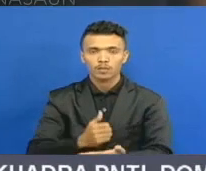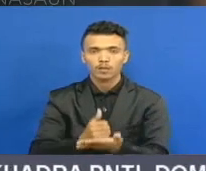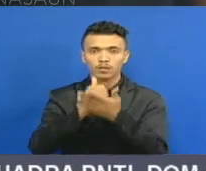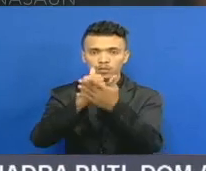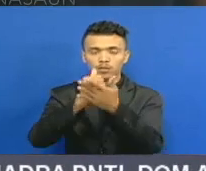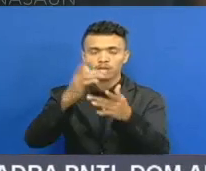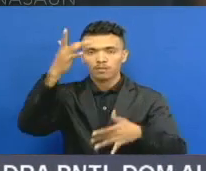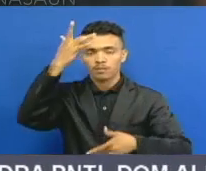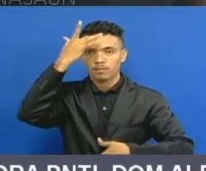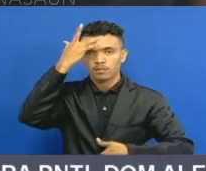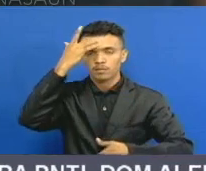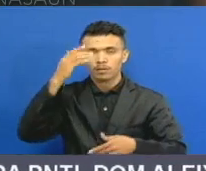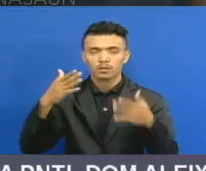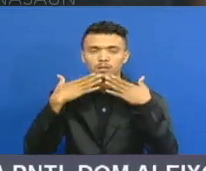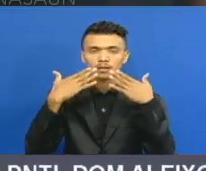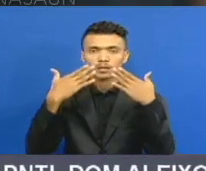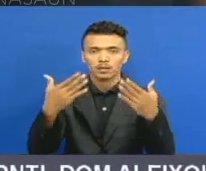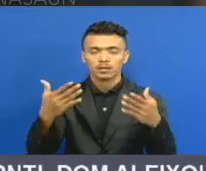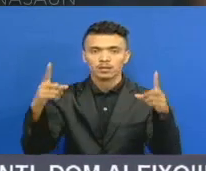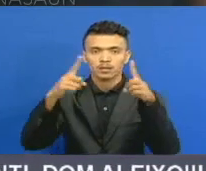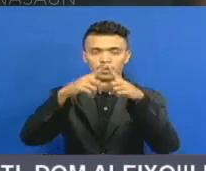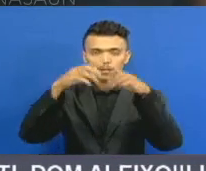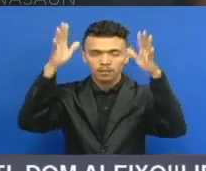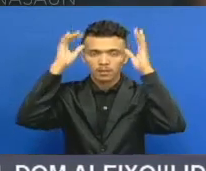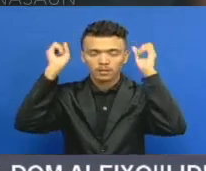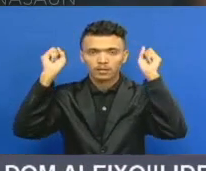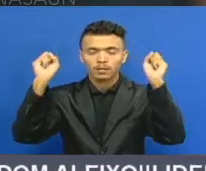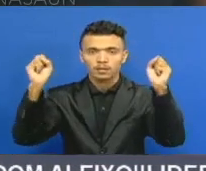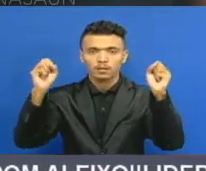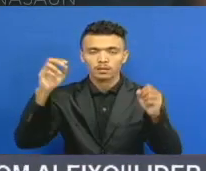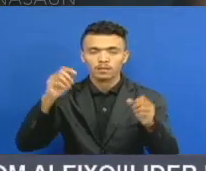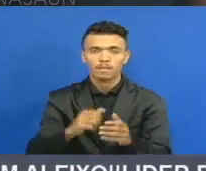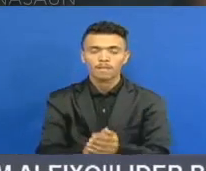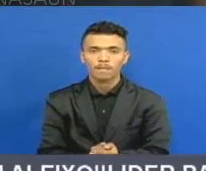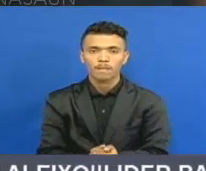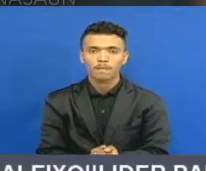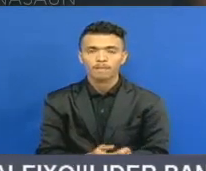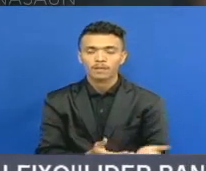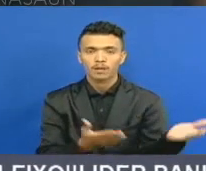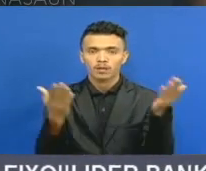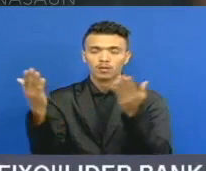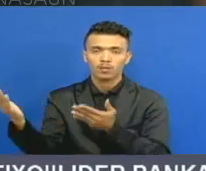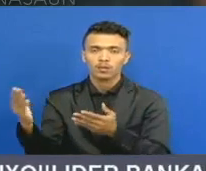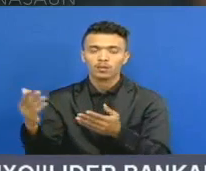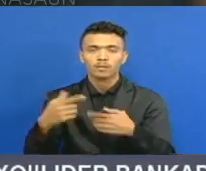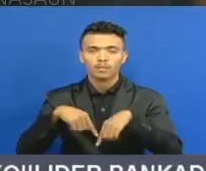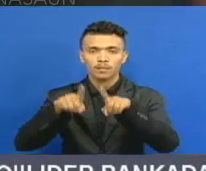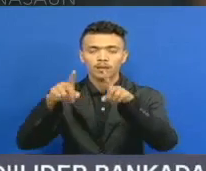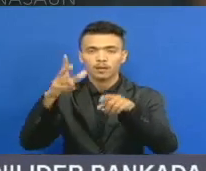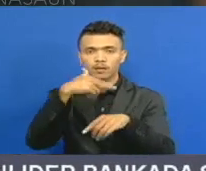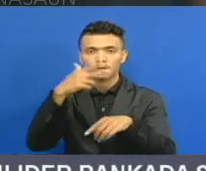Sidane, graças a Deus, ba, tenha Aman Presidente na Assam Timor-Leste, durante lori labarik bahaya Indonesia